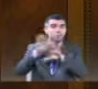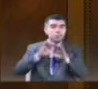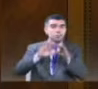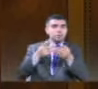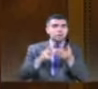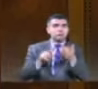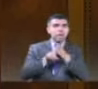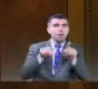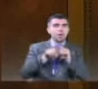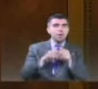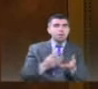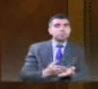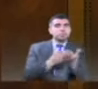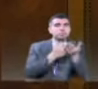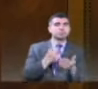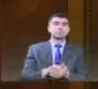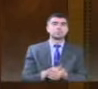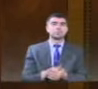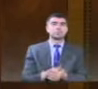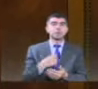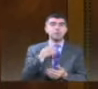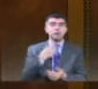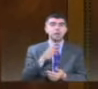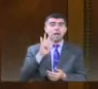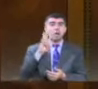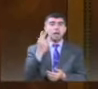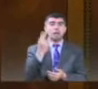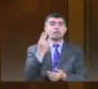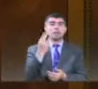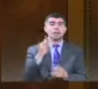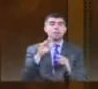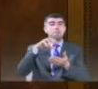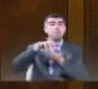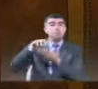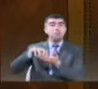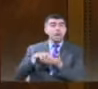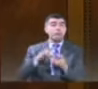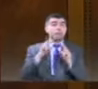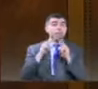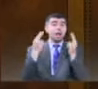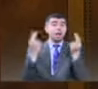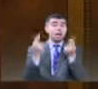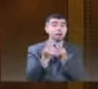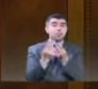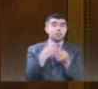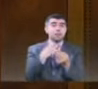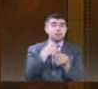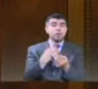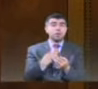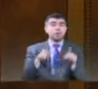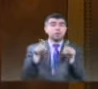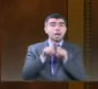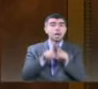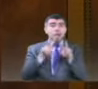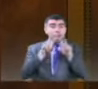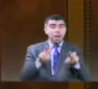وبممارساتها الفضلة. هذه المنظمة فيها 34 دولة متقدمة وتخضع للنظام ديال